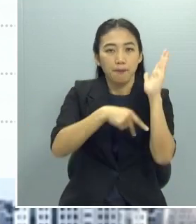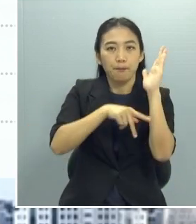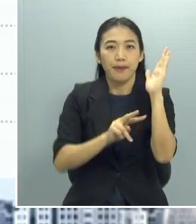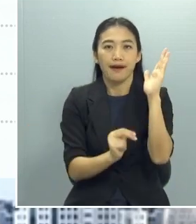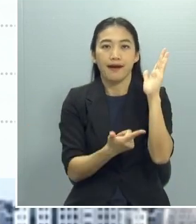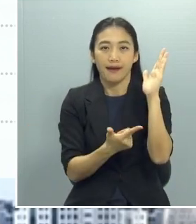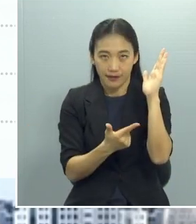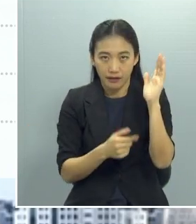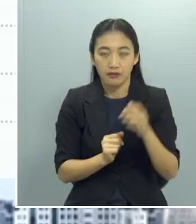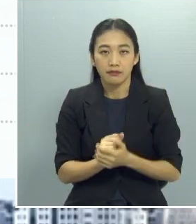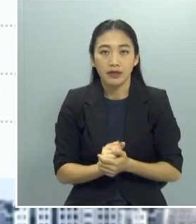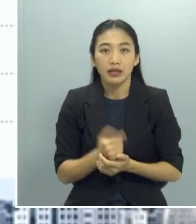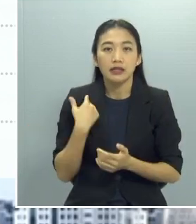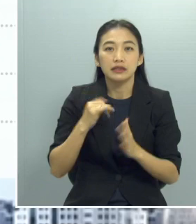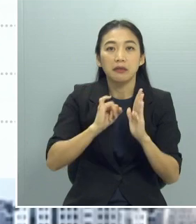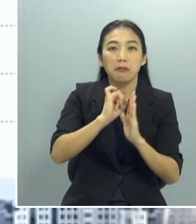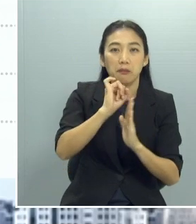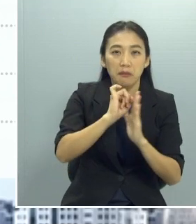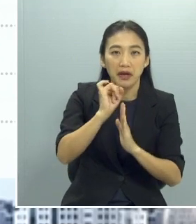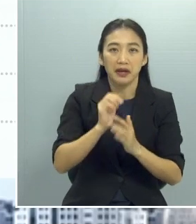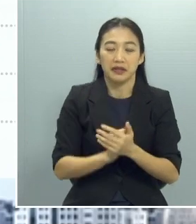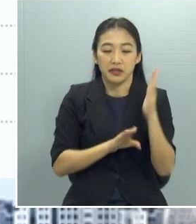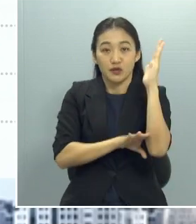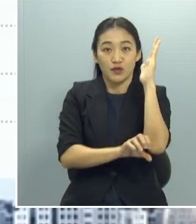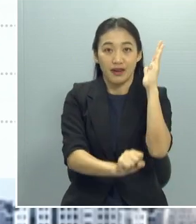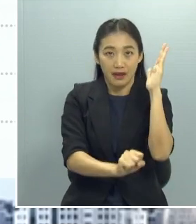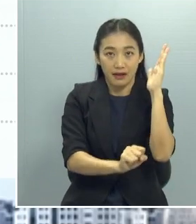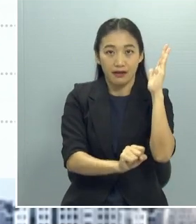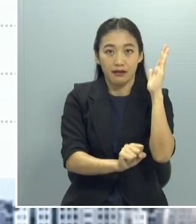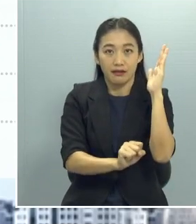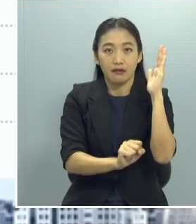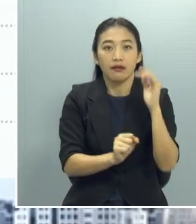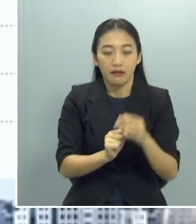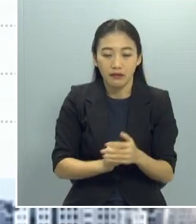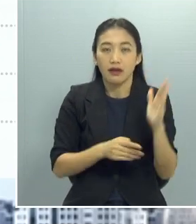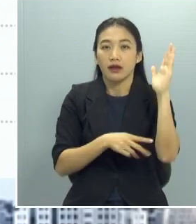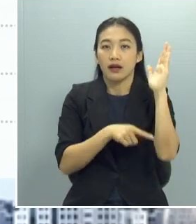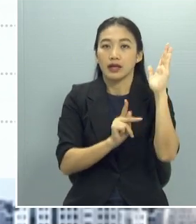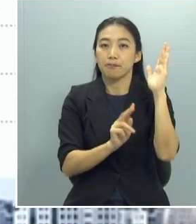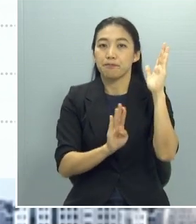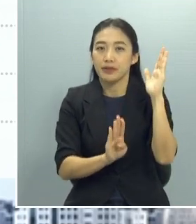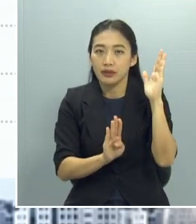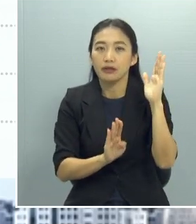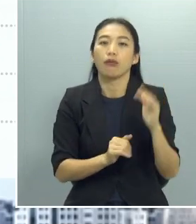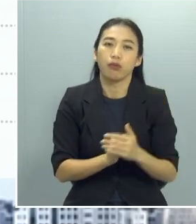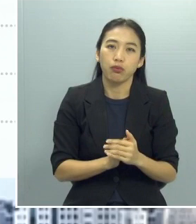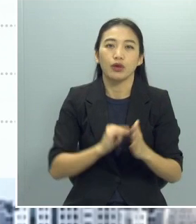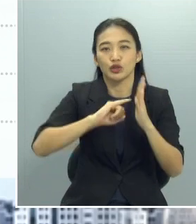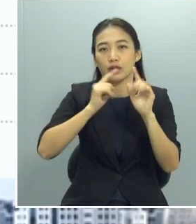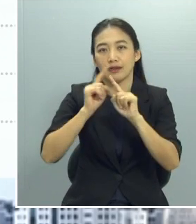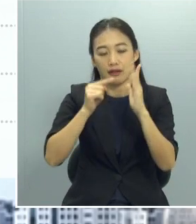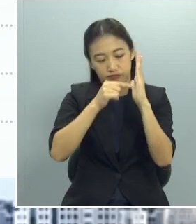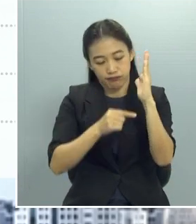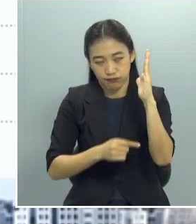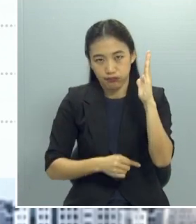ที่ถนนนิมมานเหมินทร์สงขลาที่เมืองหาดใหญ่แล้วก็เมืองสะเดากระบี่ที่อ่าวนางและประจวบคีรีขันธ์ที่เมืองหัวหิน